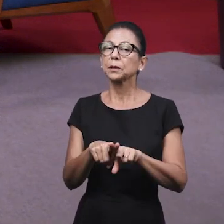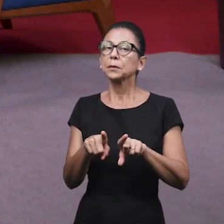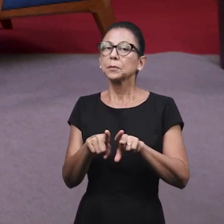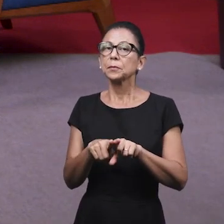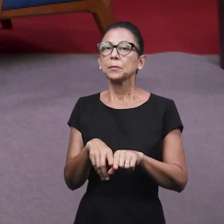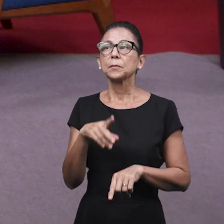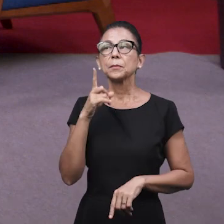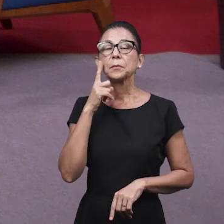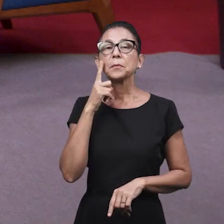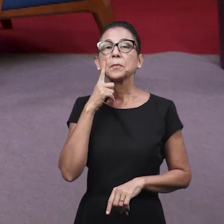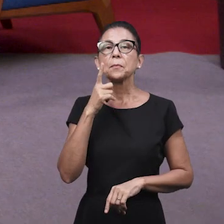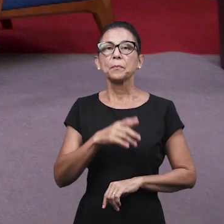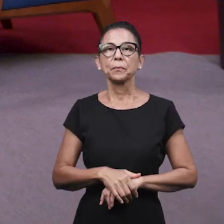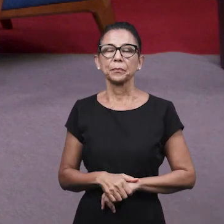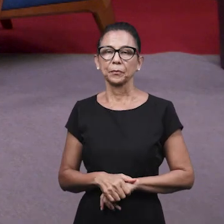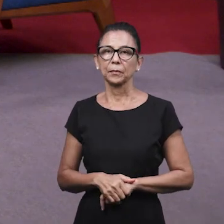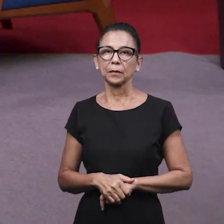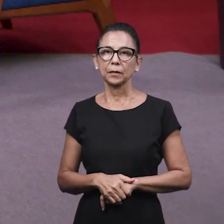à qui Dieu aime.